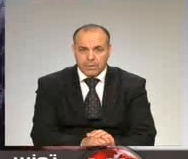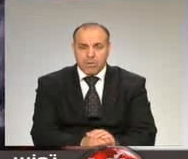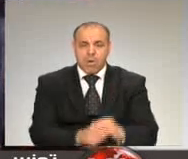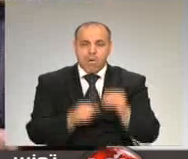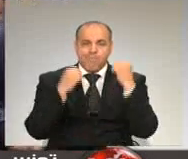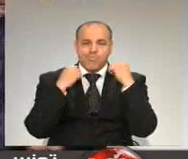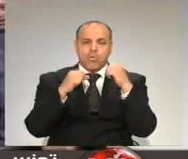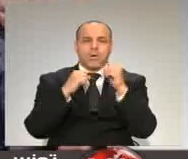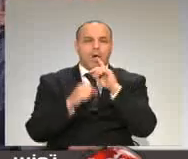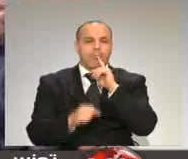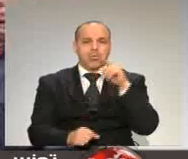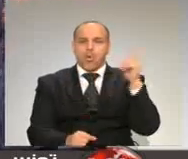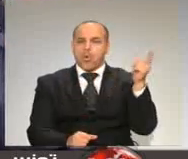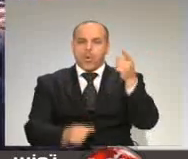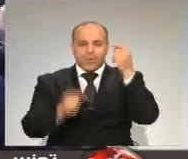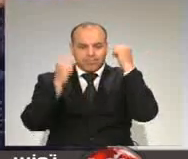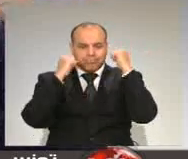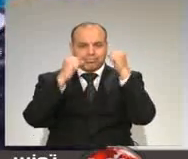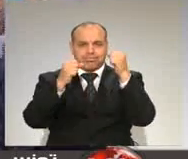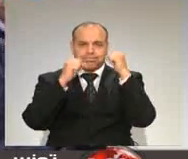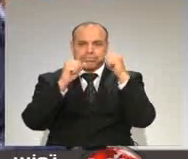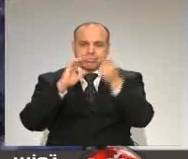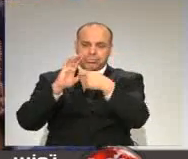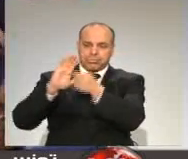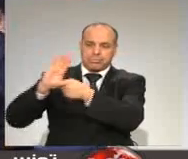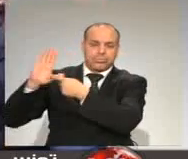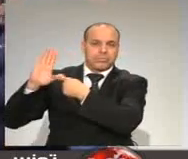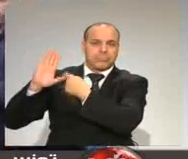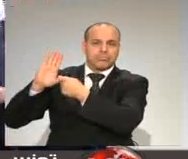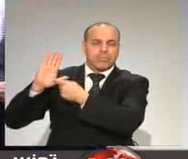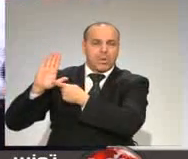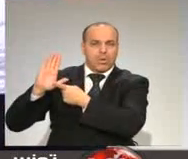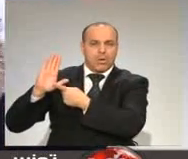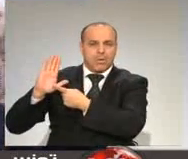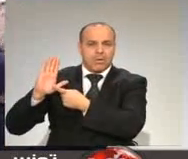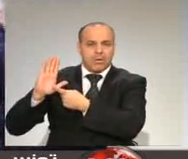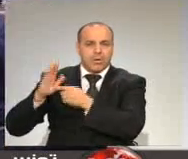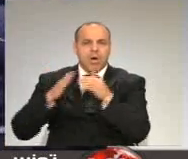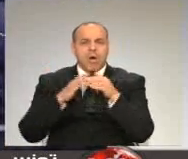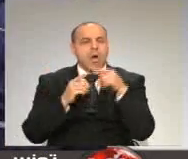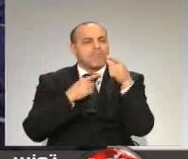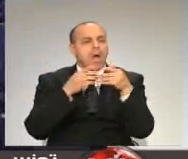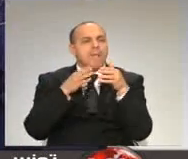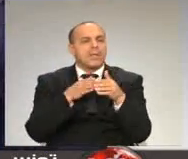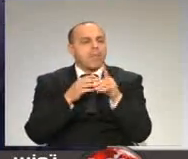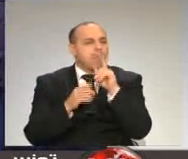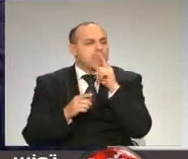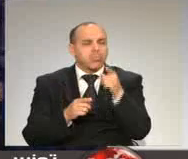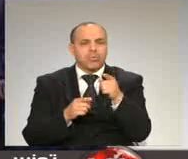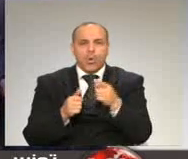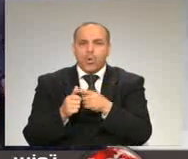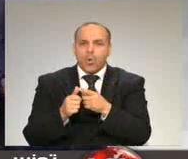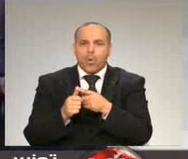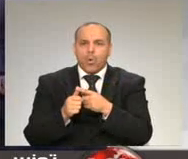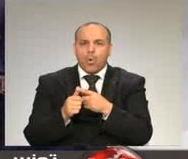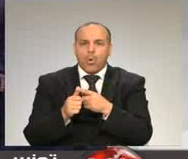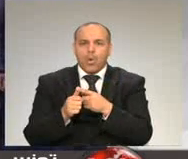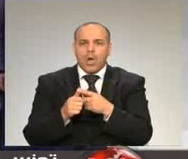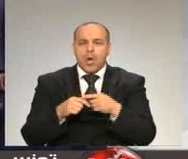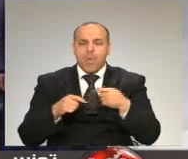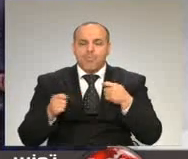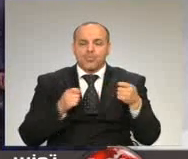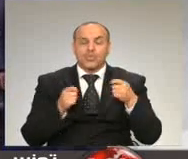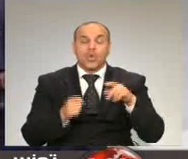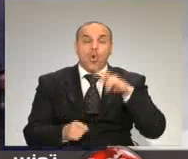المضربون نفذوا وقفة احتجاجية رفعوا خلالها شعارات ورددوا عدة مطالب، وعلى رأسها إقالة الرئيس